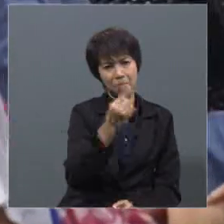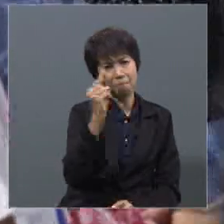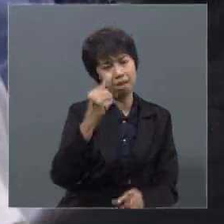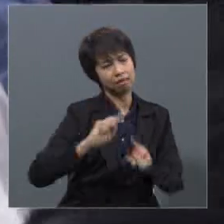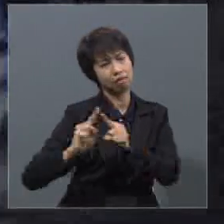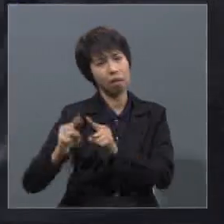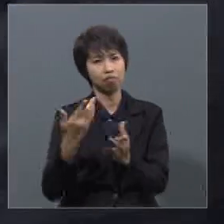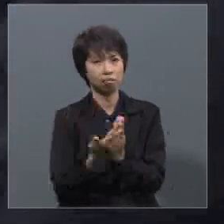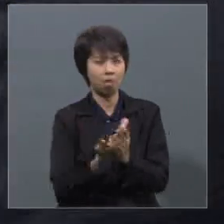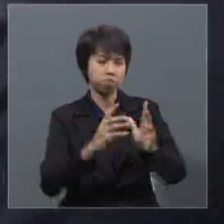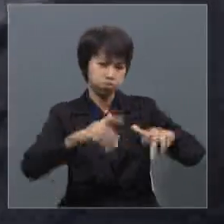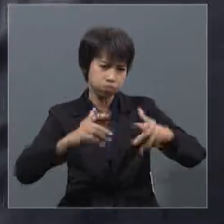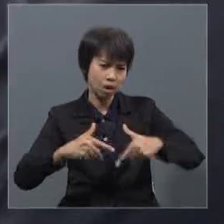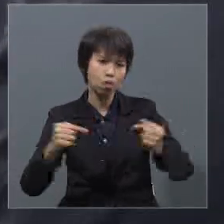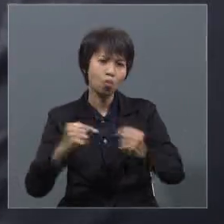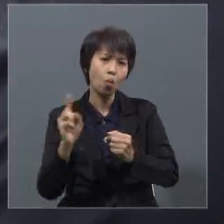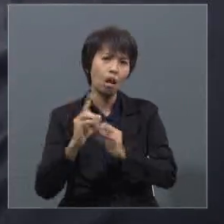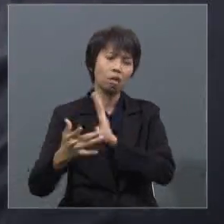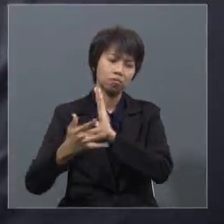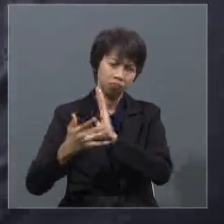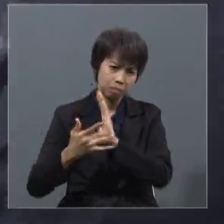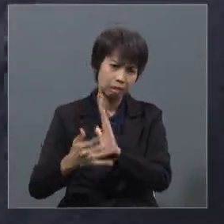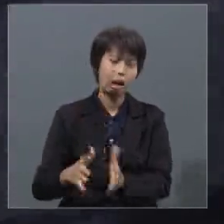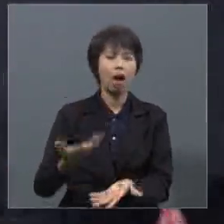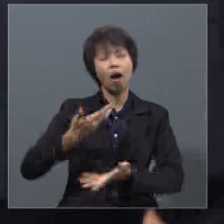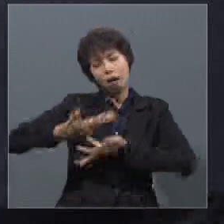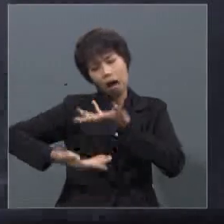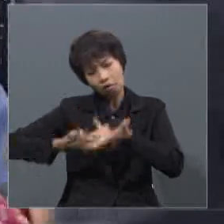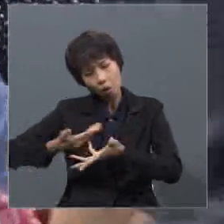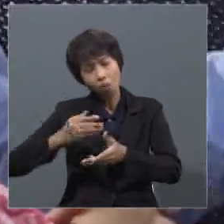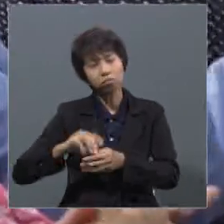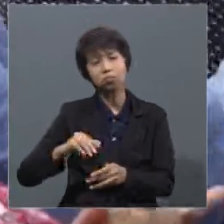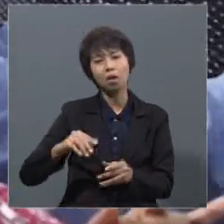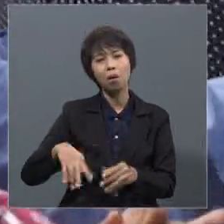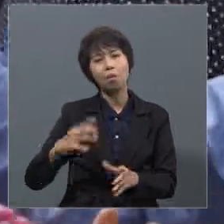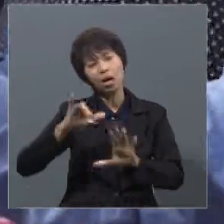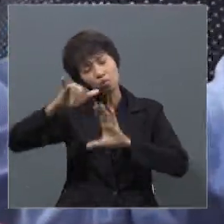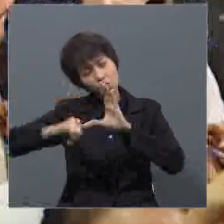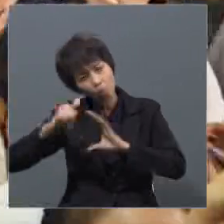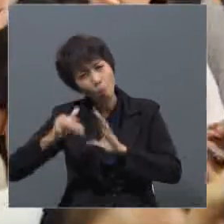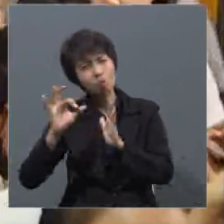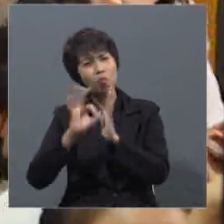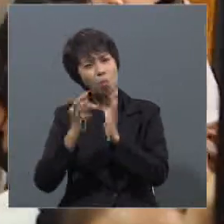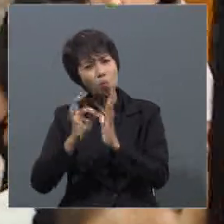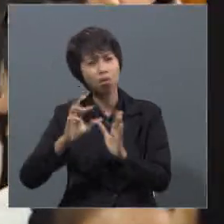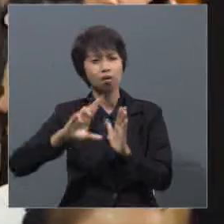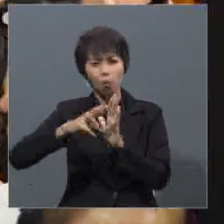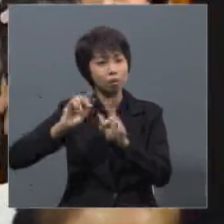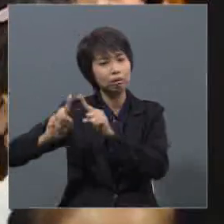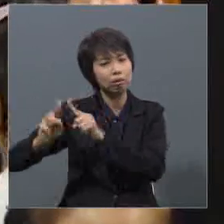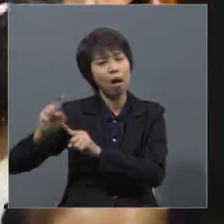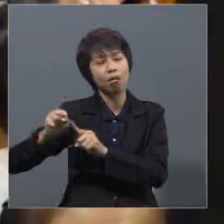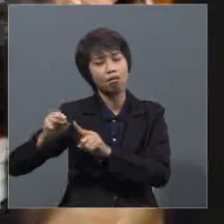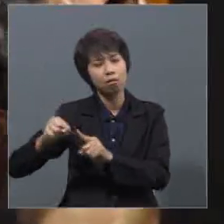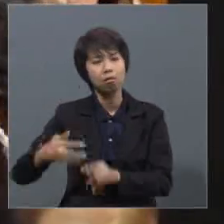สร้างรายได้จากการใช้เทคโนโลยีขายของออนไลน์เป็น influencerกลับมีรายได้ดีกว่าแล้วก็มีผลต่อ